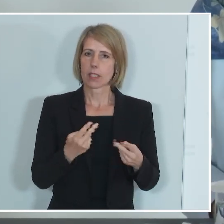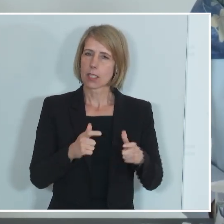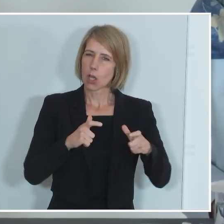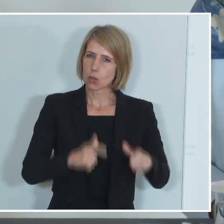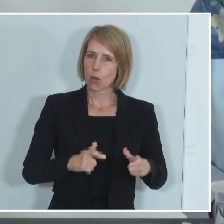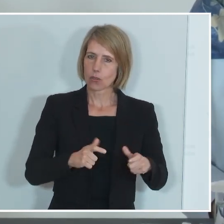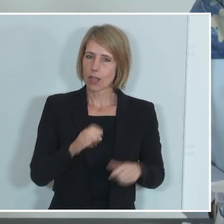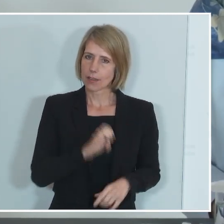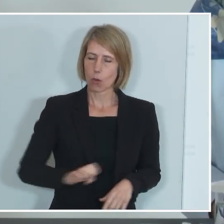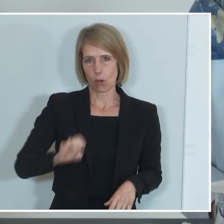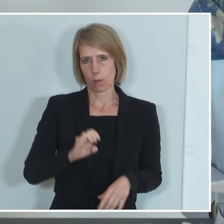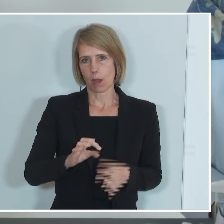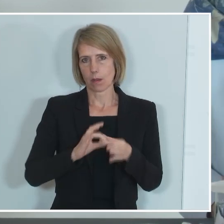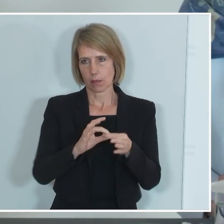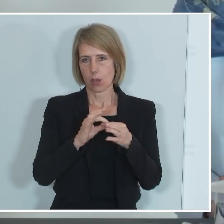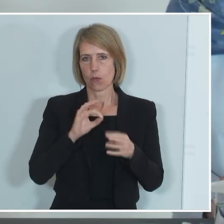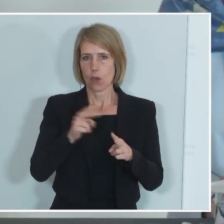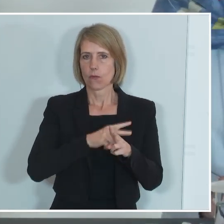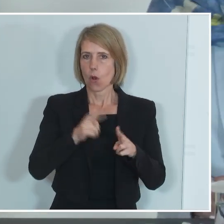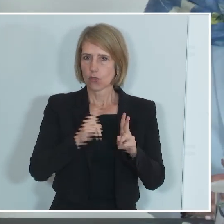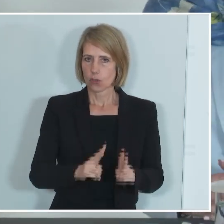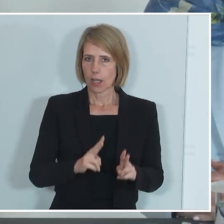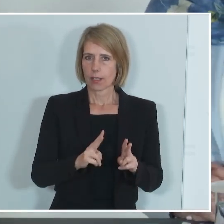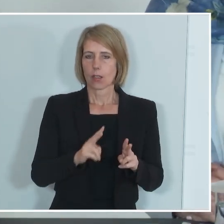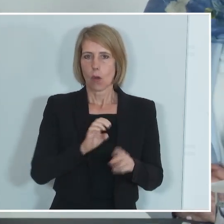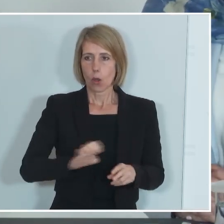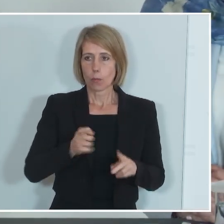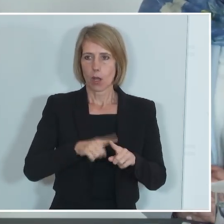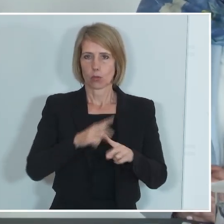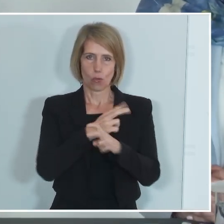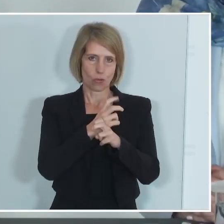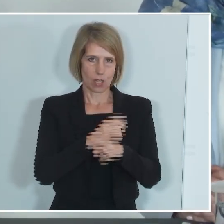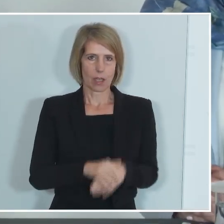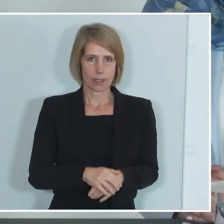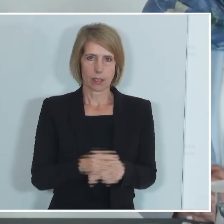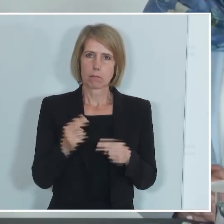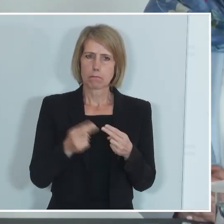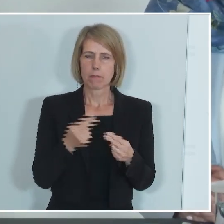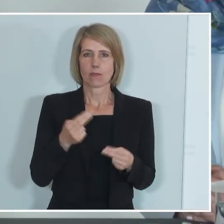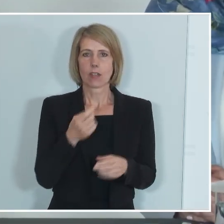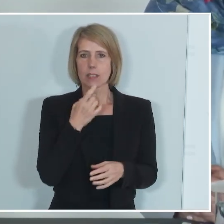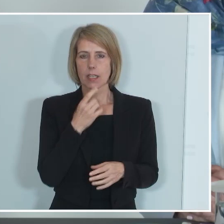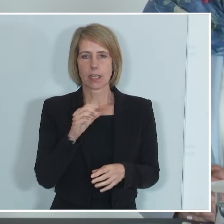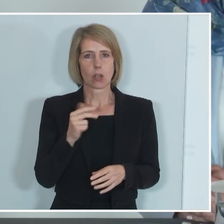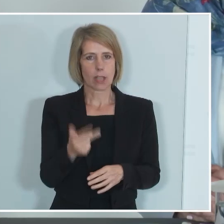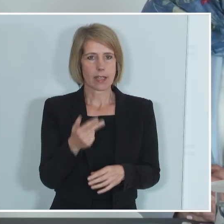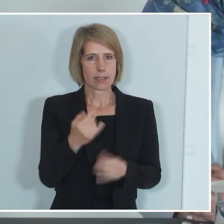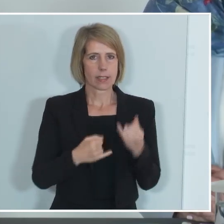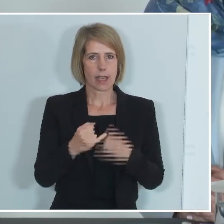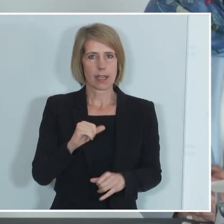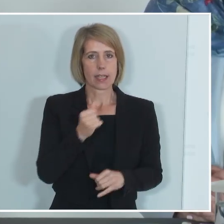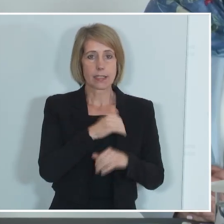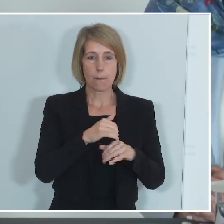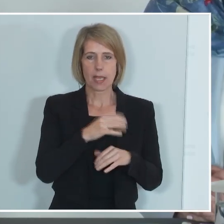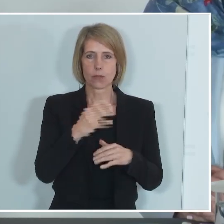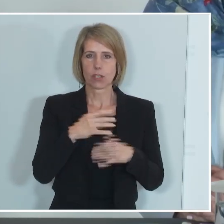Wohlstand in Europa, aber natürlich auch für den Wohlstand in Österreich. Es ist ja ziemlich genau 30 Jahre her, am 1. März